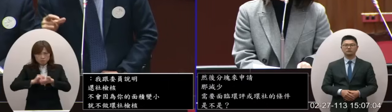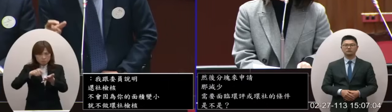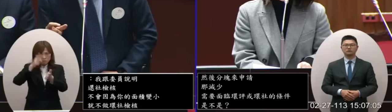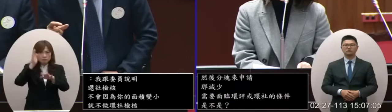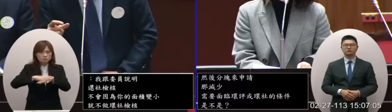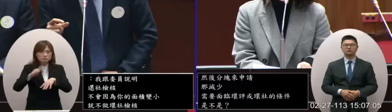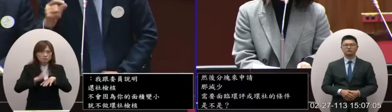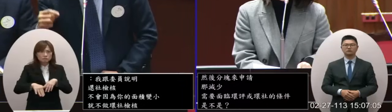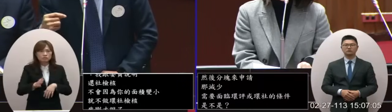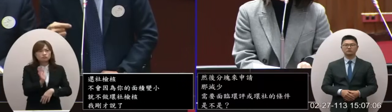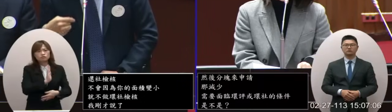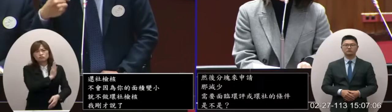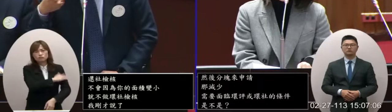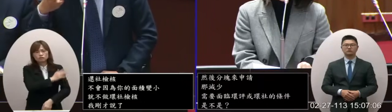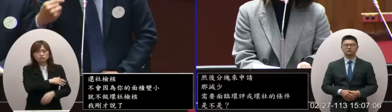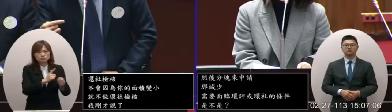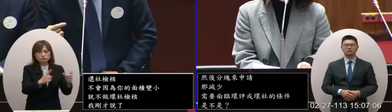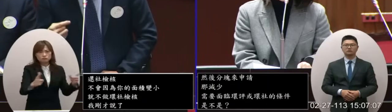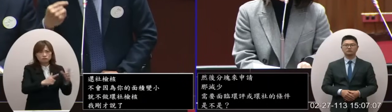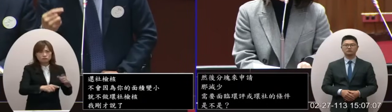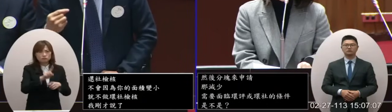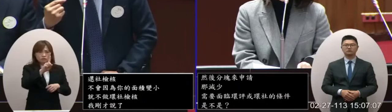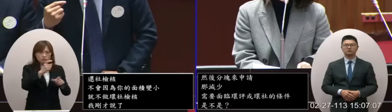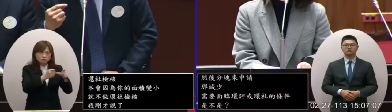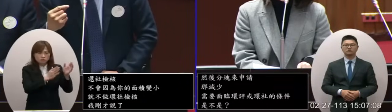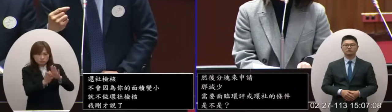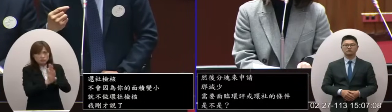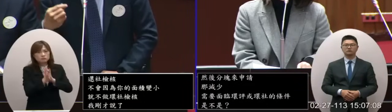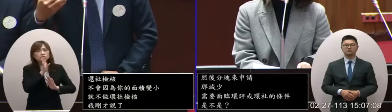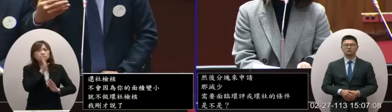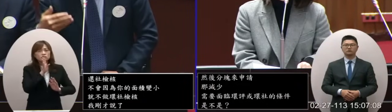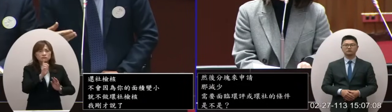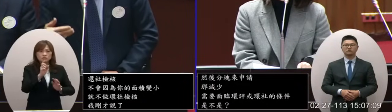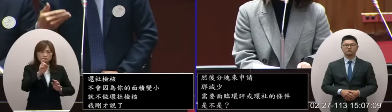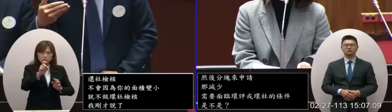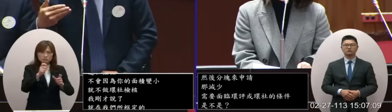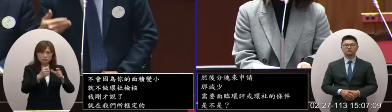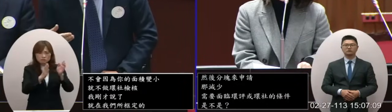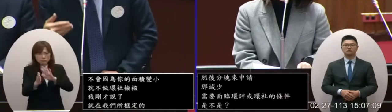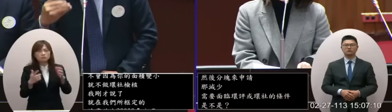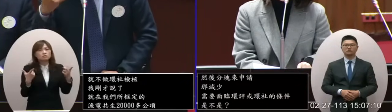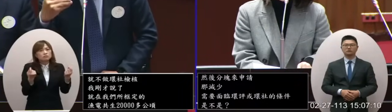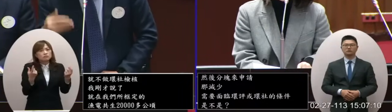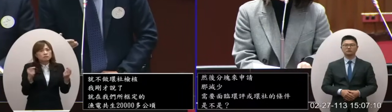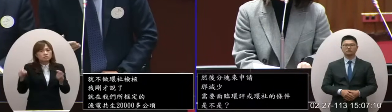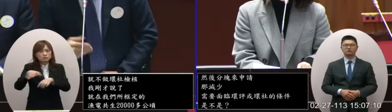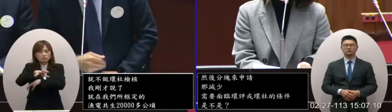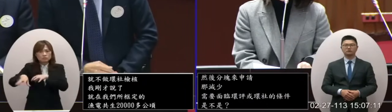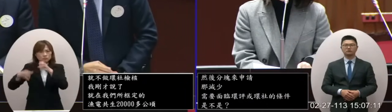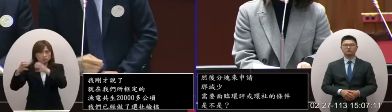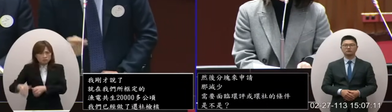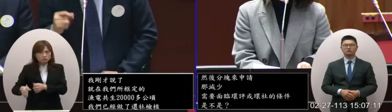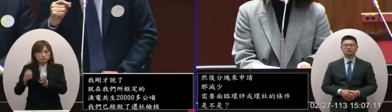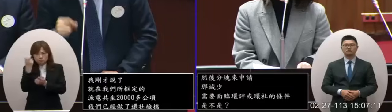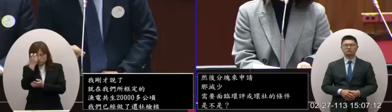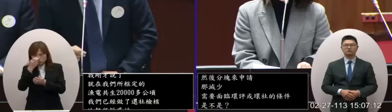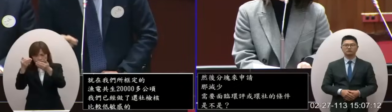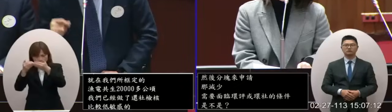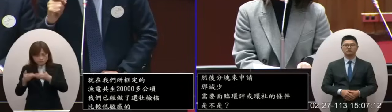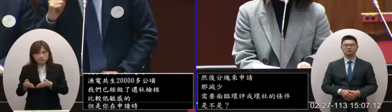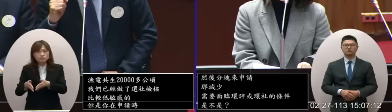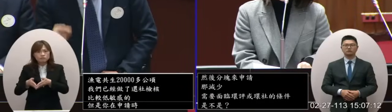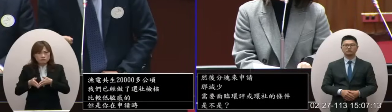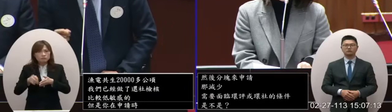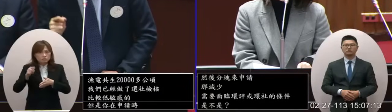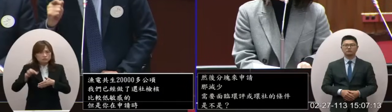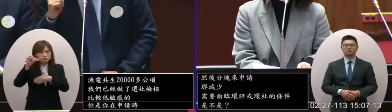或者10公顷，都还是要经过环设的检核过。好、哦，这个是在整个的申请过程中一个必要的一个条件。以农业部来